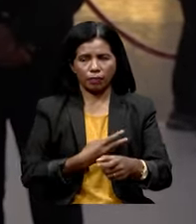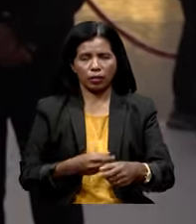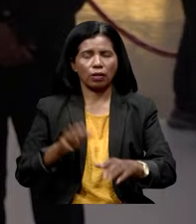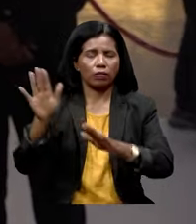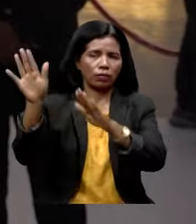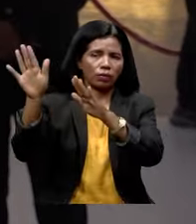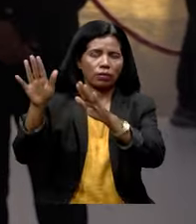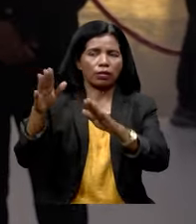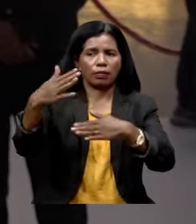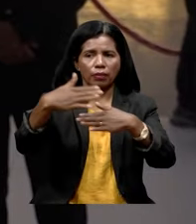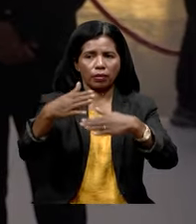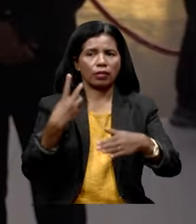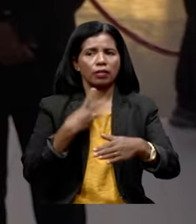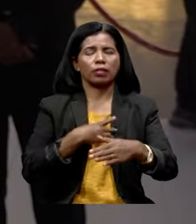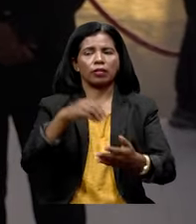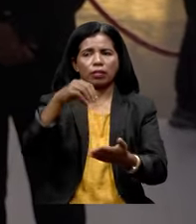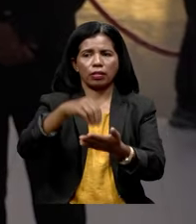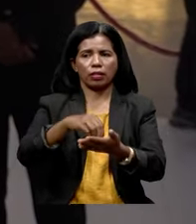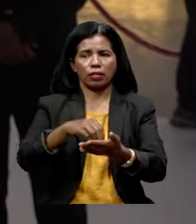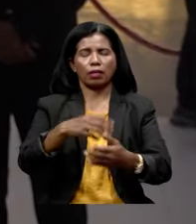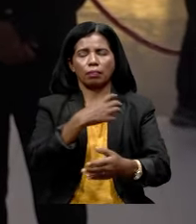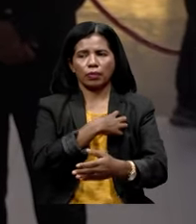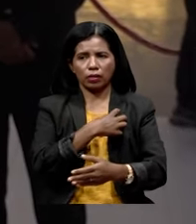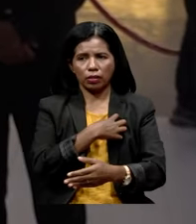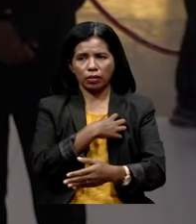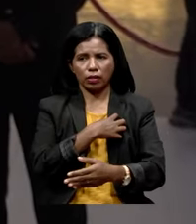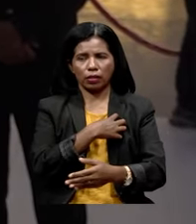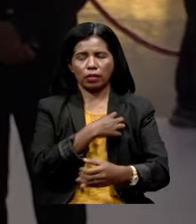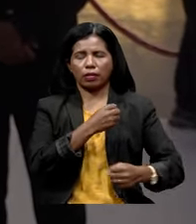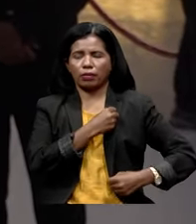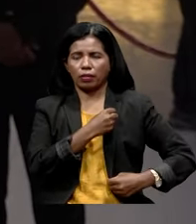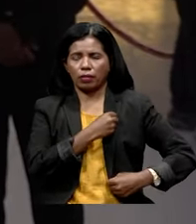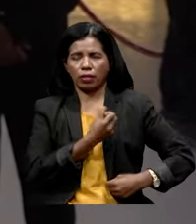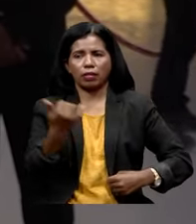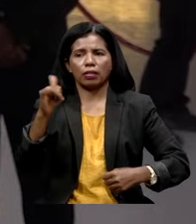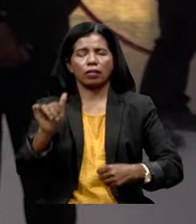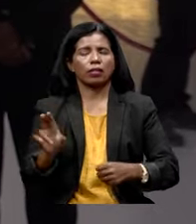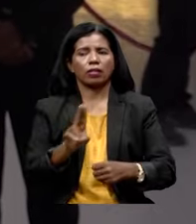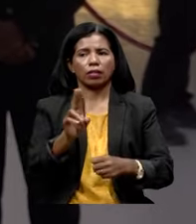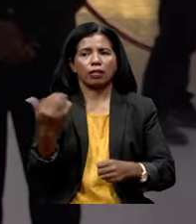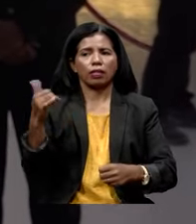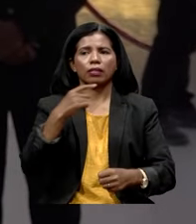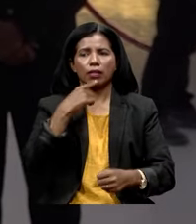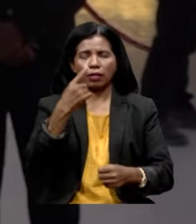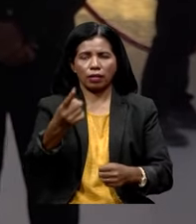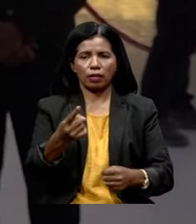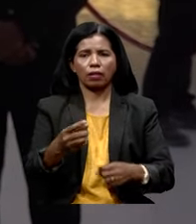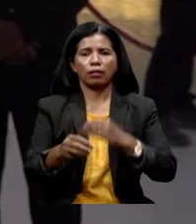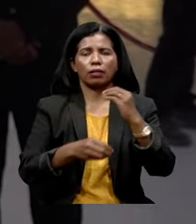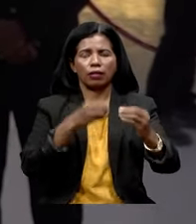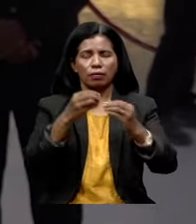sermes i de basic mai nei ta se ta polícia o militar sermes pronto sira ne bem que jadi yang ketat mai